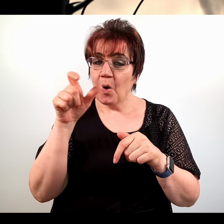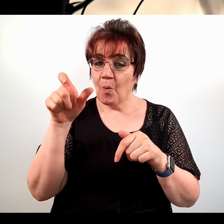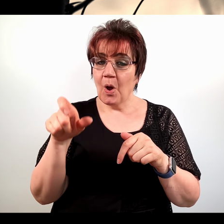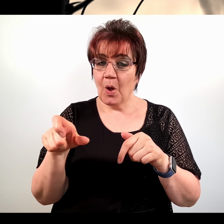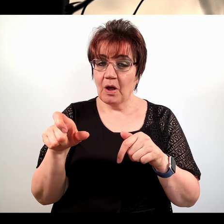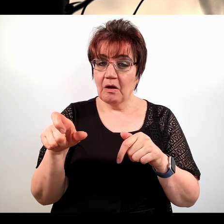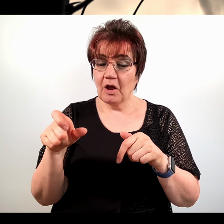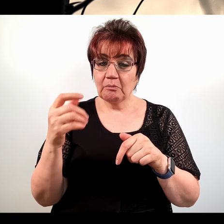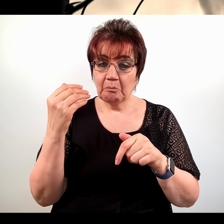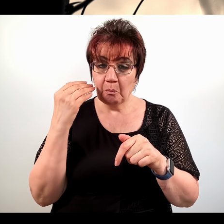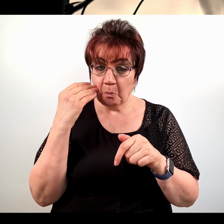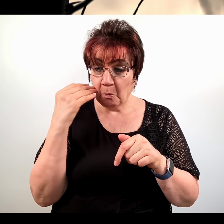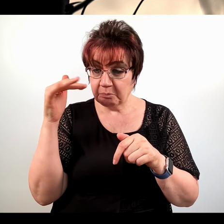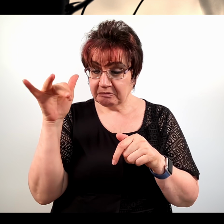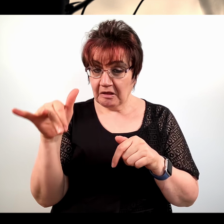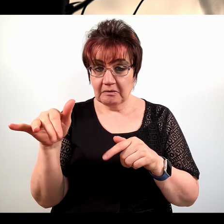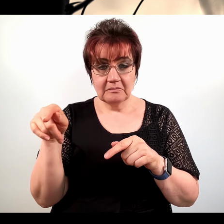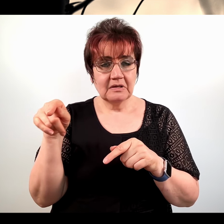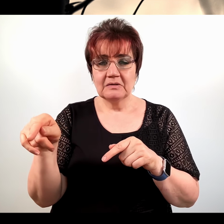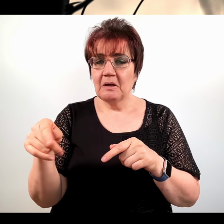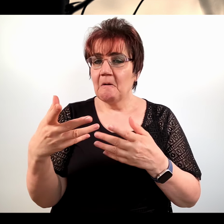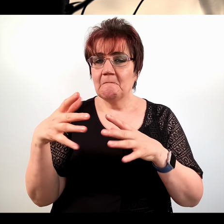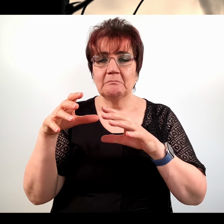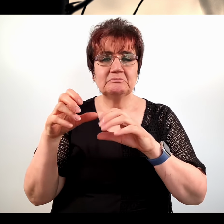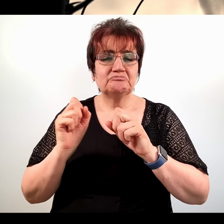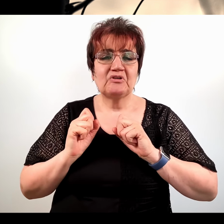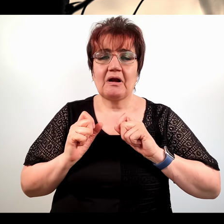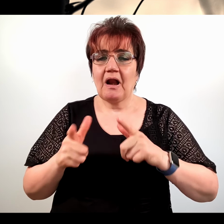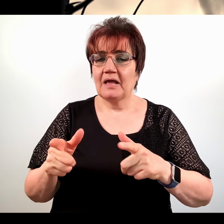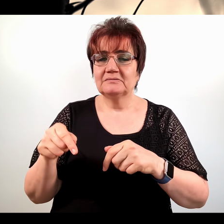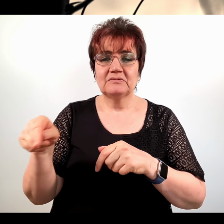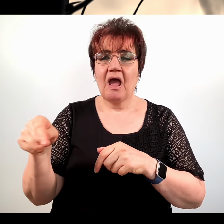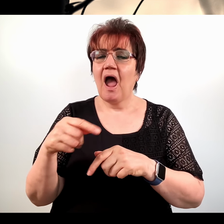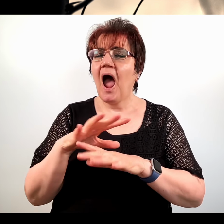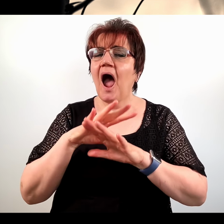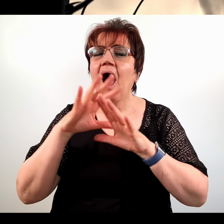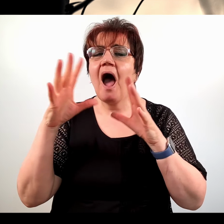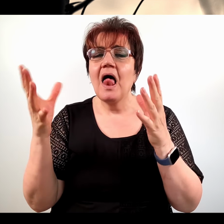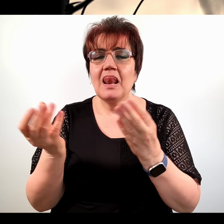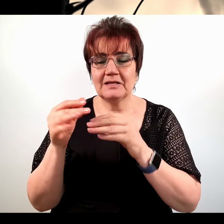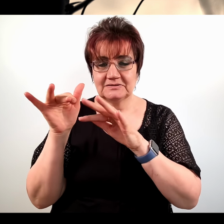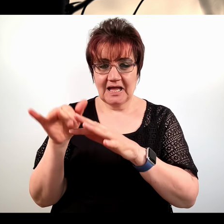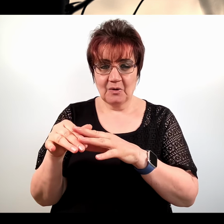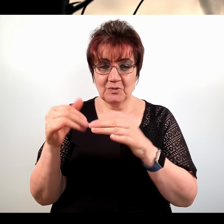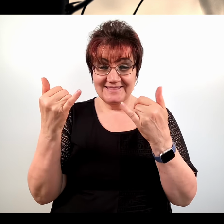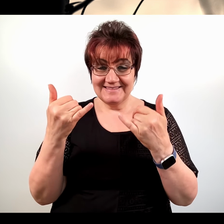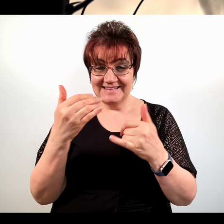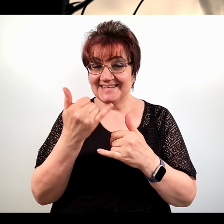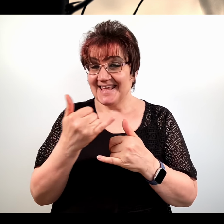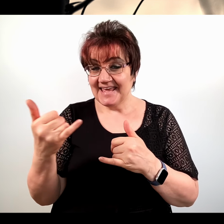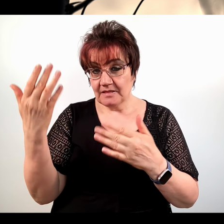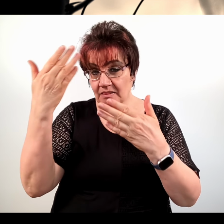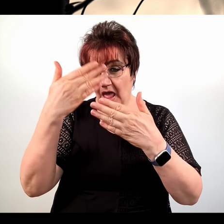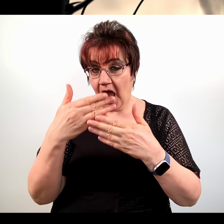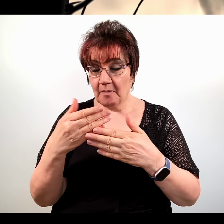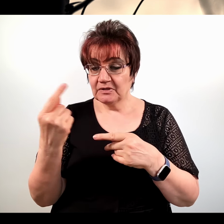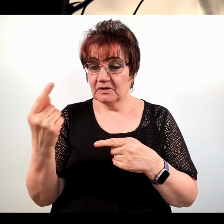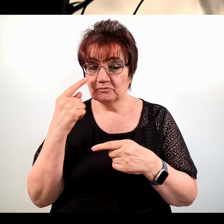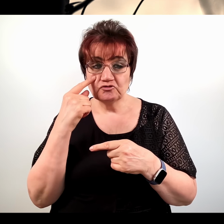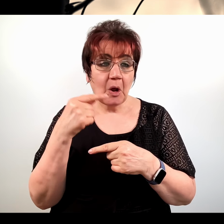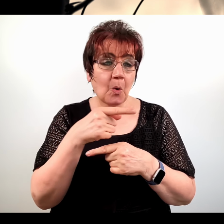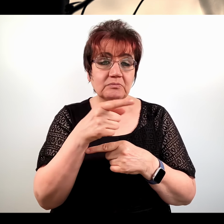alles hatte. Und jeden Abend schaute er sich seinen Reichtum an, sein Hab